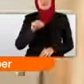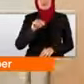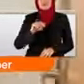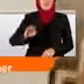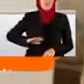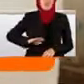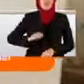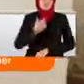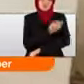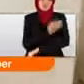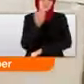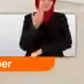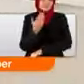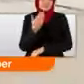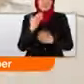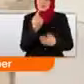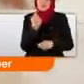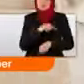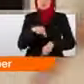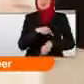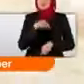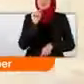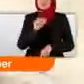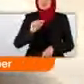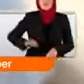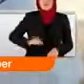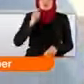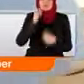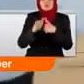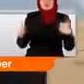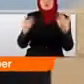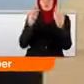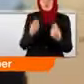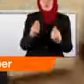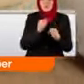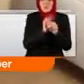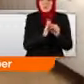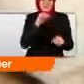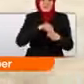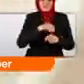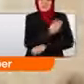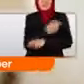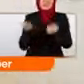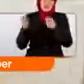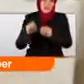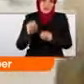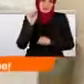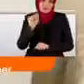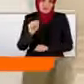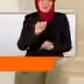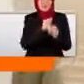süredir öğrencilerden uzak salardı Çünkü pandemi de okullar kapalıydı Yurtlar sapan de mi koşullarına uymayanların